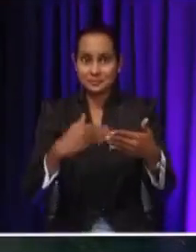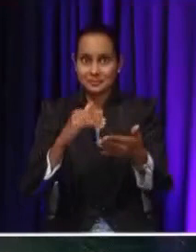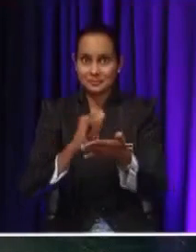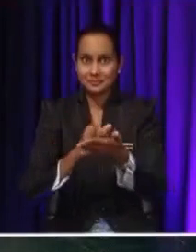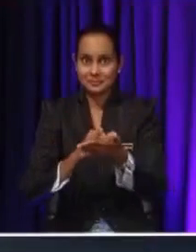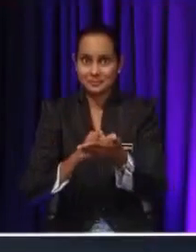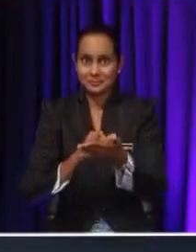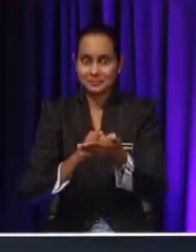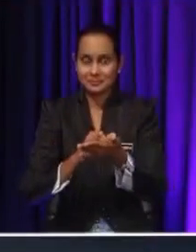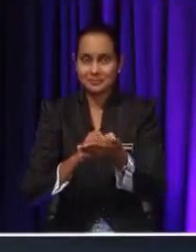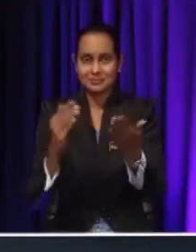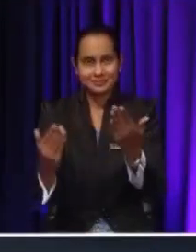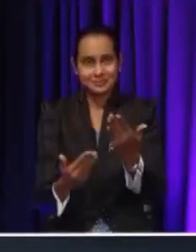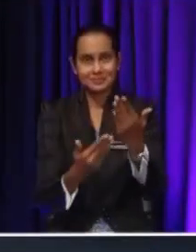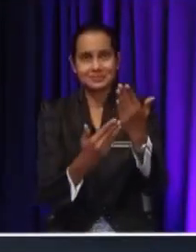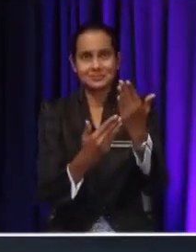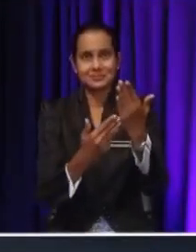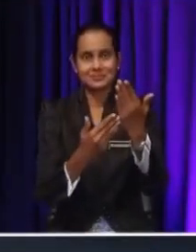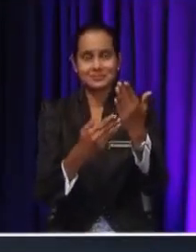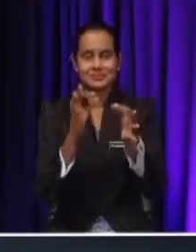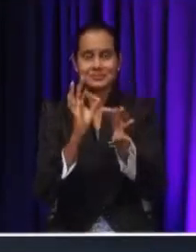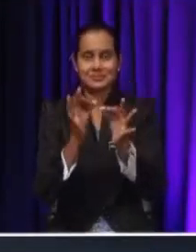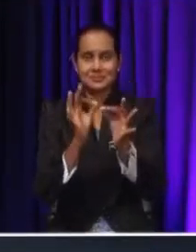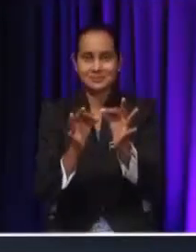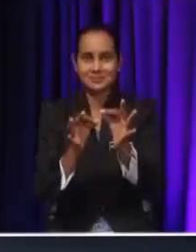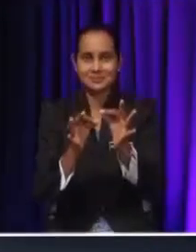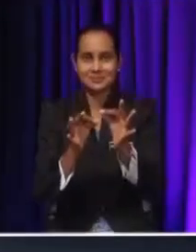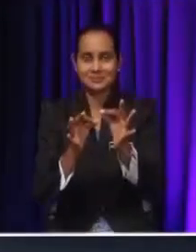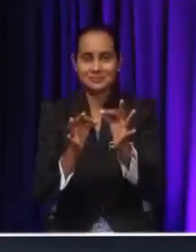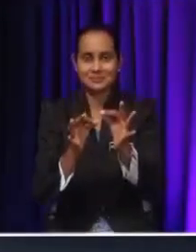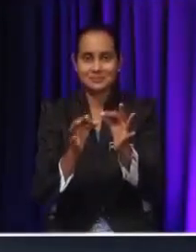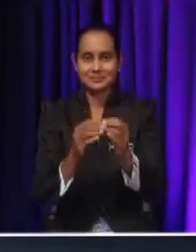jika saya untuk memperkenalkan terlebih dahulu juru bahasa isyarat